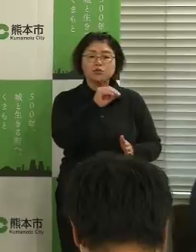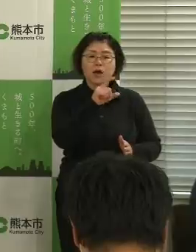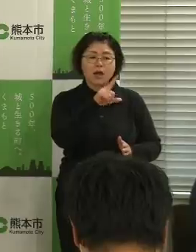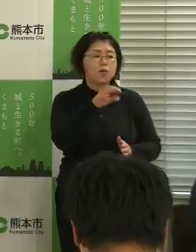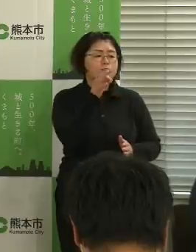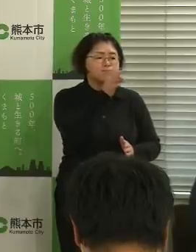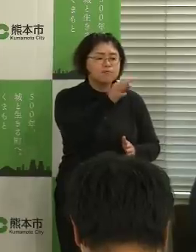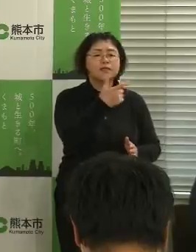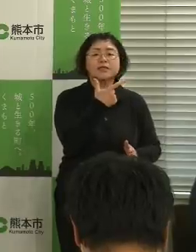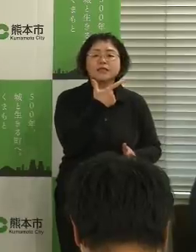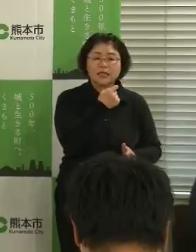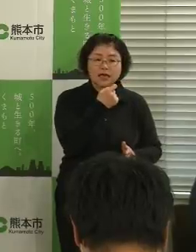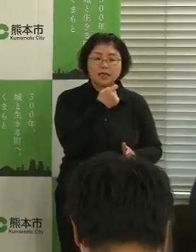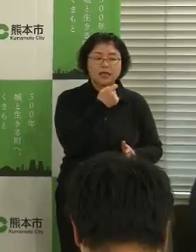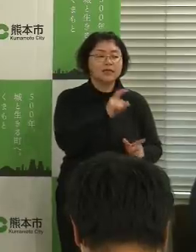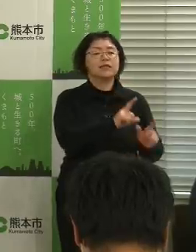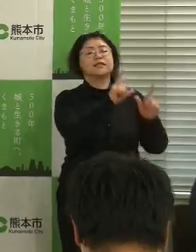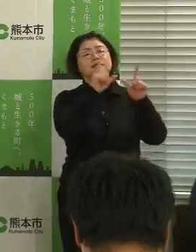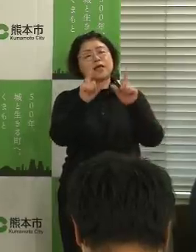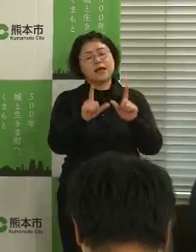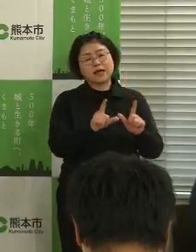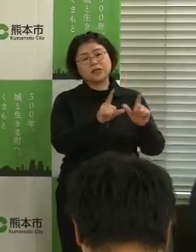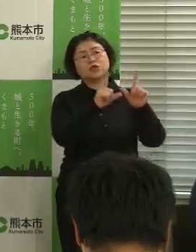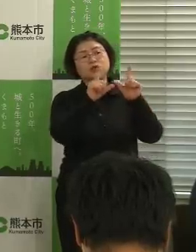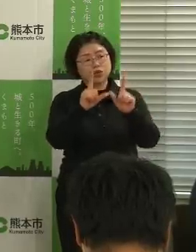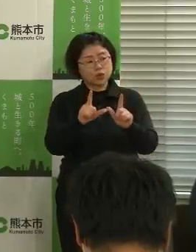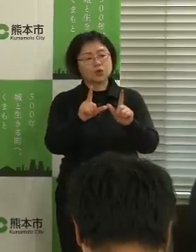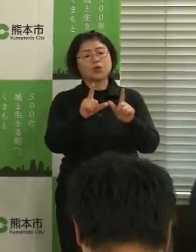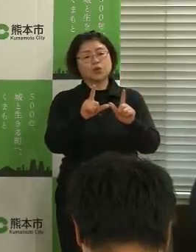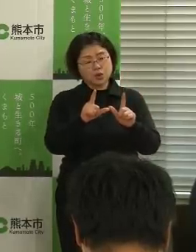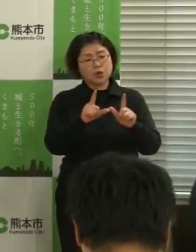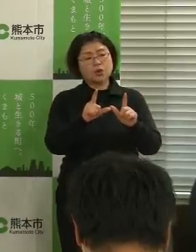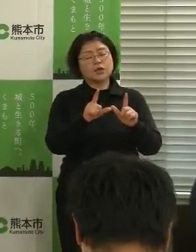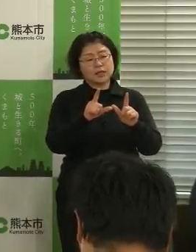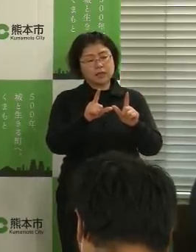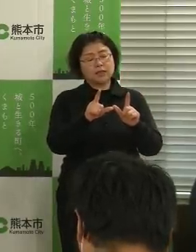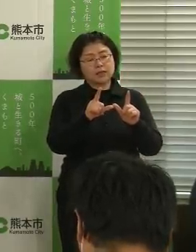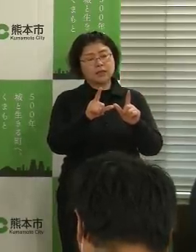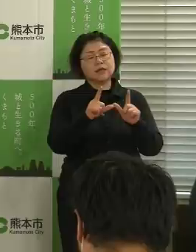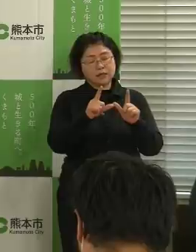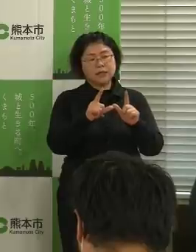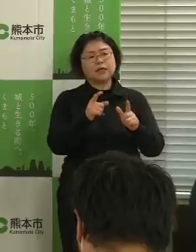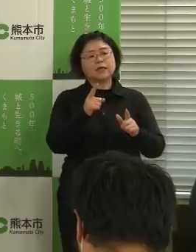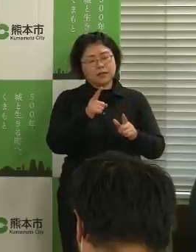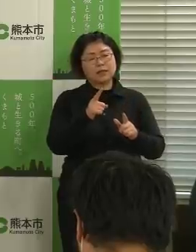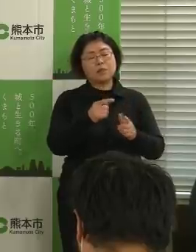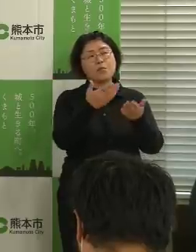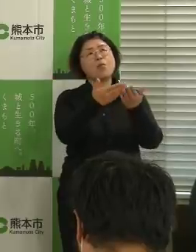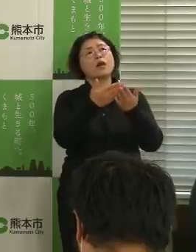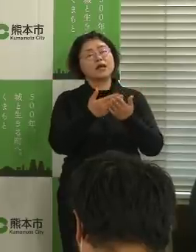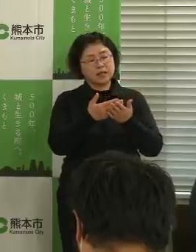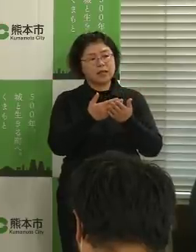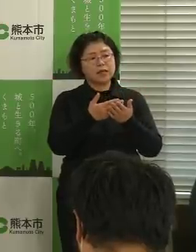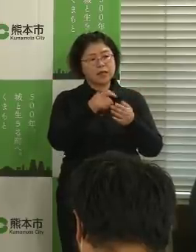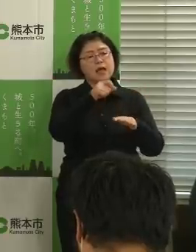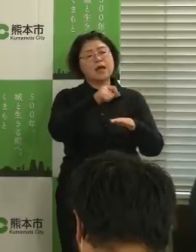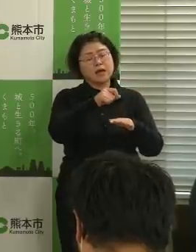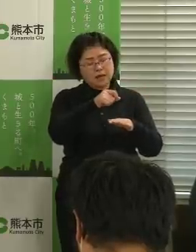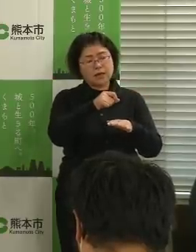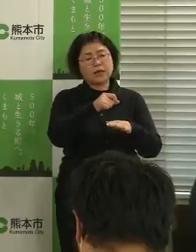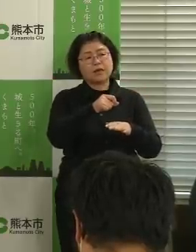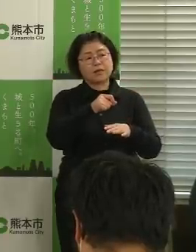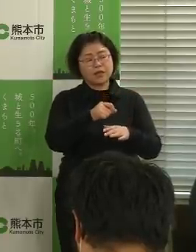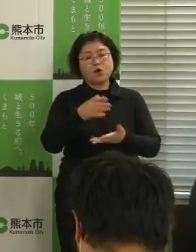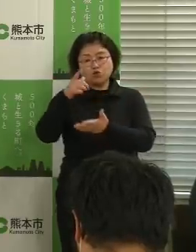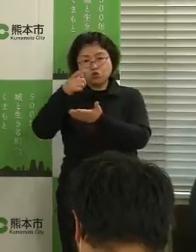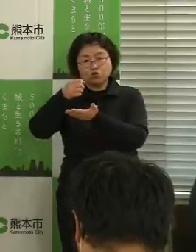ね、なんとかこの生活がですね、少しでも足しになるといいますか、国の方からのですね、これはあの財